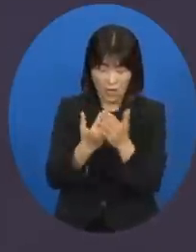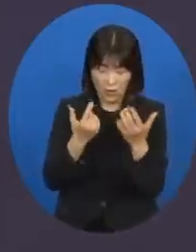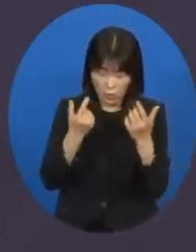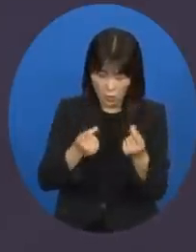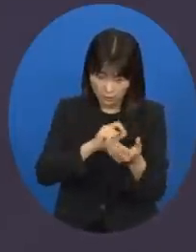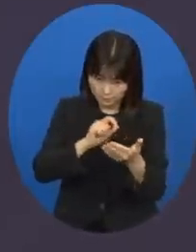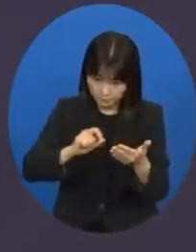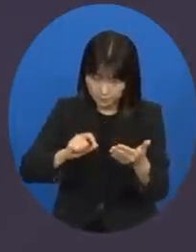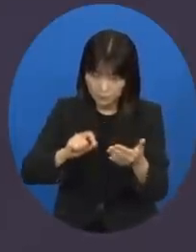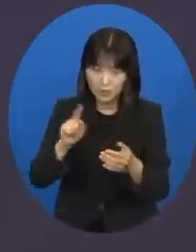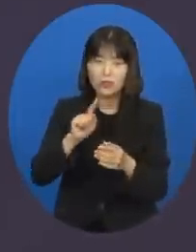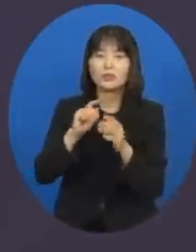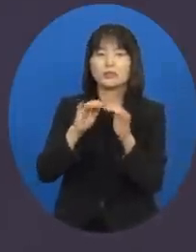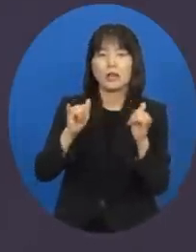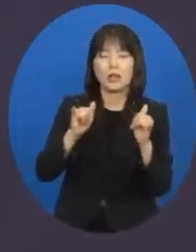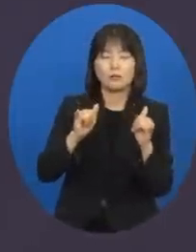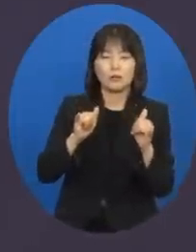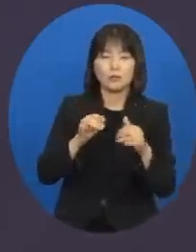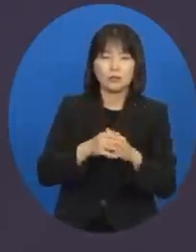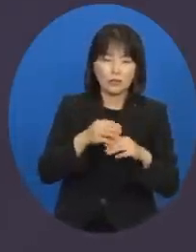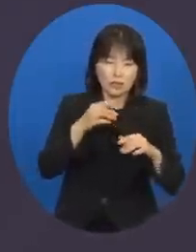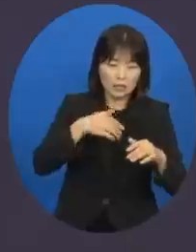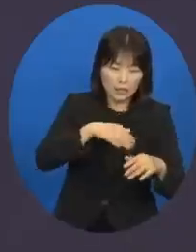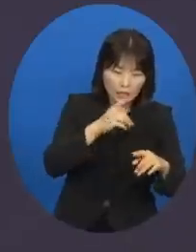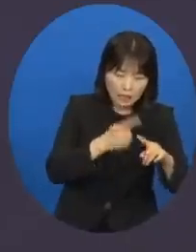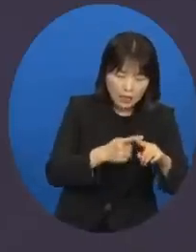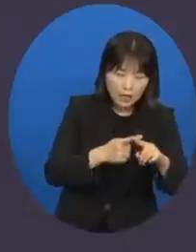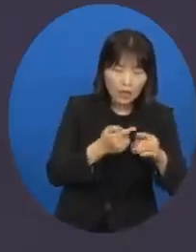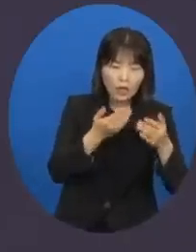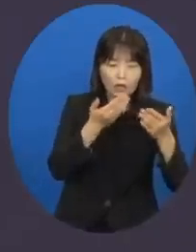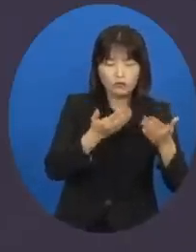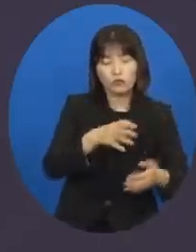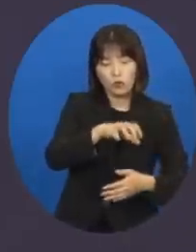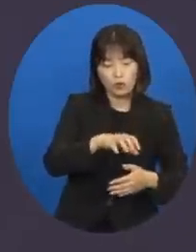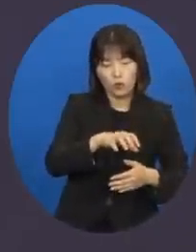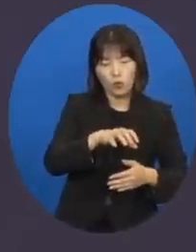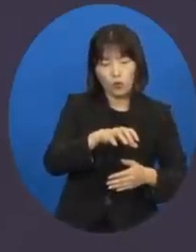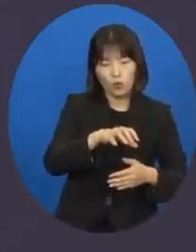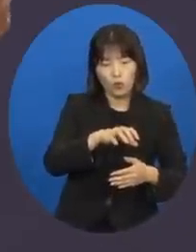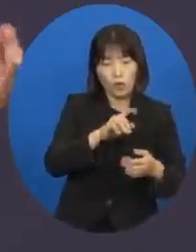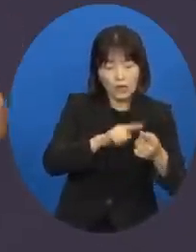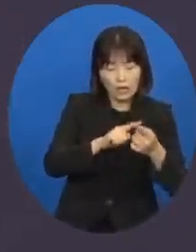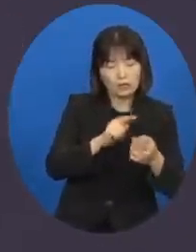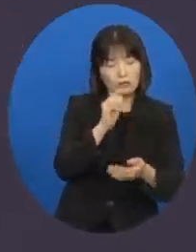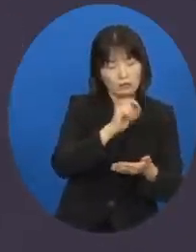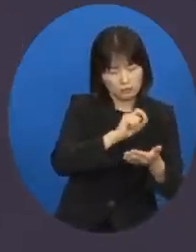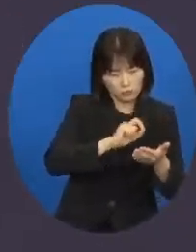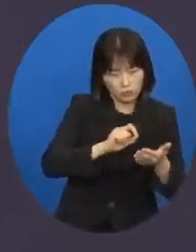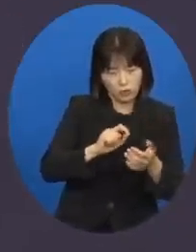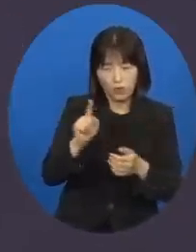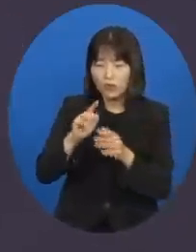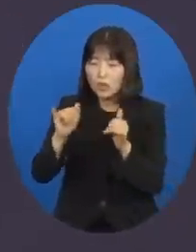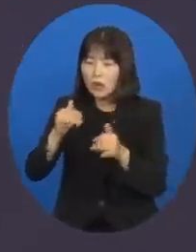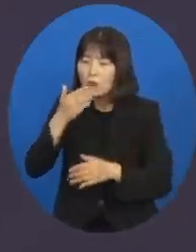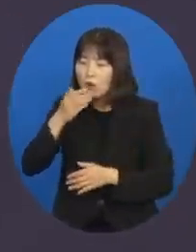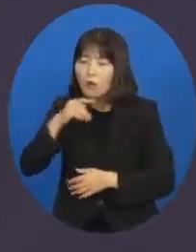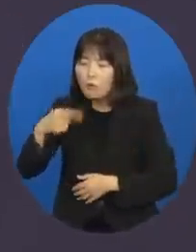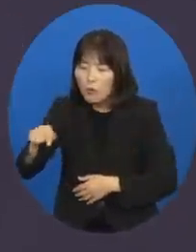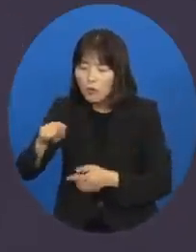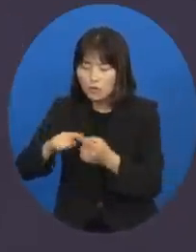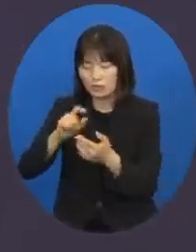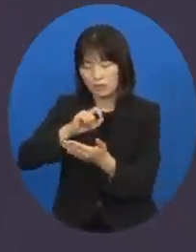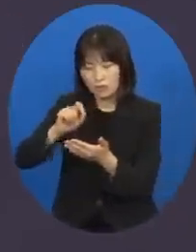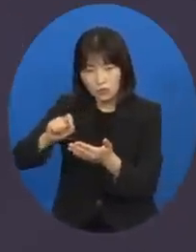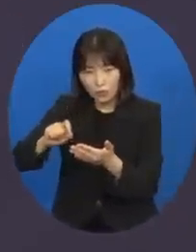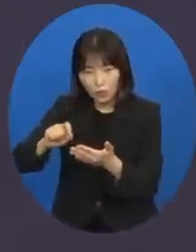사람은 가다가 휴게소에 들린 이야기를 쓰고, 어떤 사람은 가다가 대화한 얘기를 쓰고, 어떤 사람은 내가 뭘 먹었네 그 얘기를 쓰고, 어떤 사람은 우리가 어떤 기도